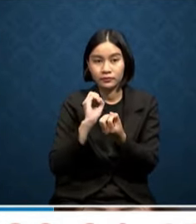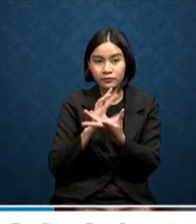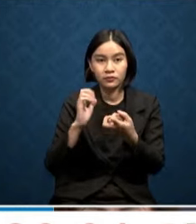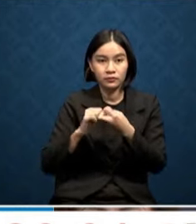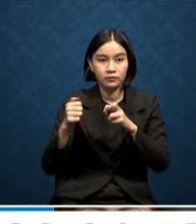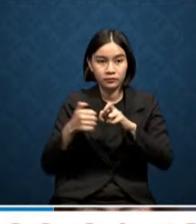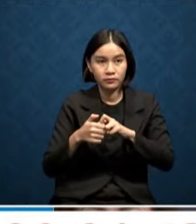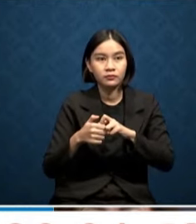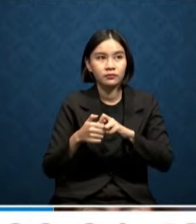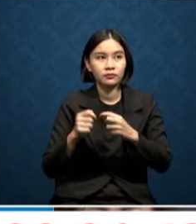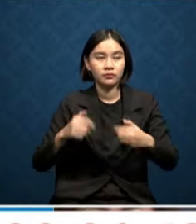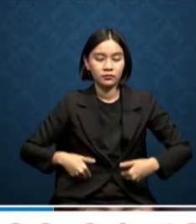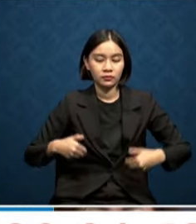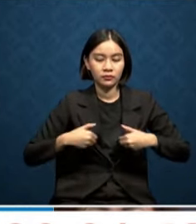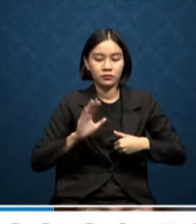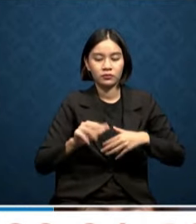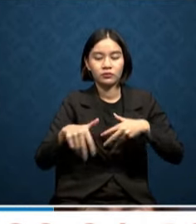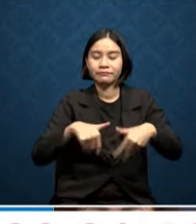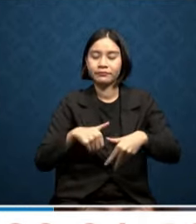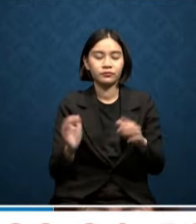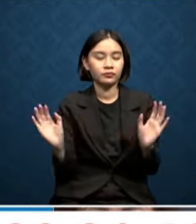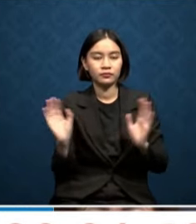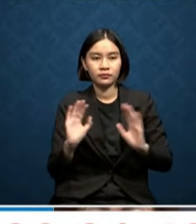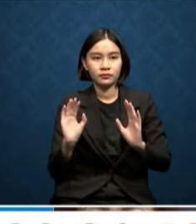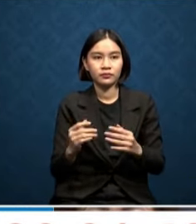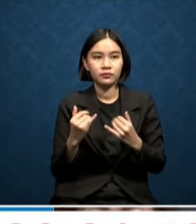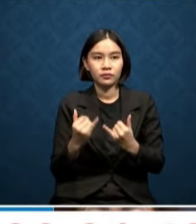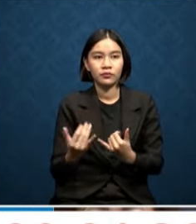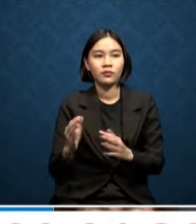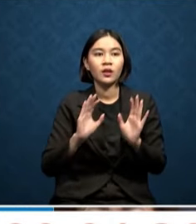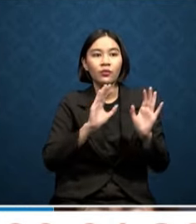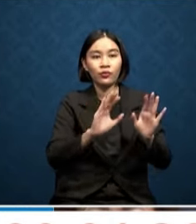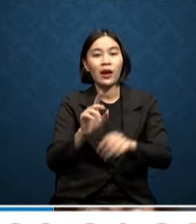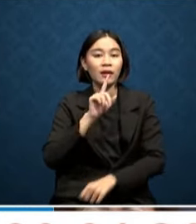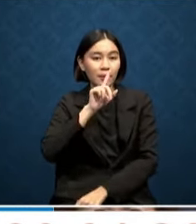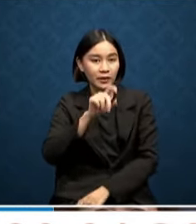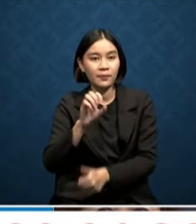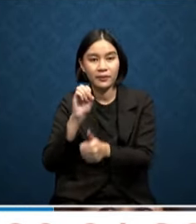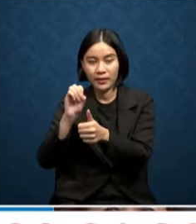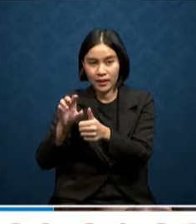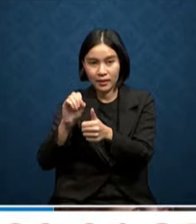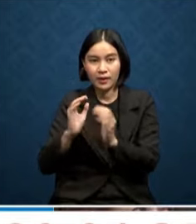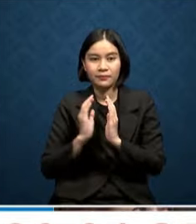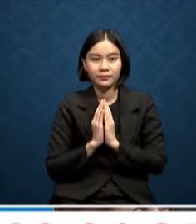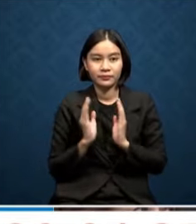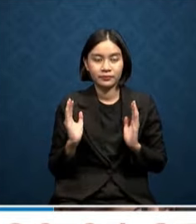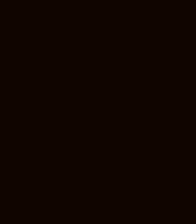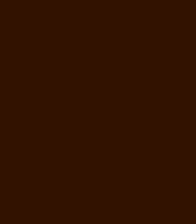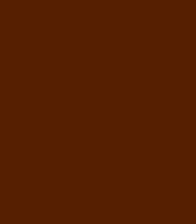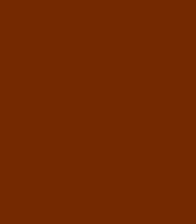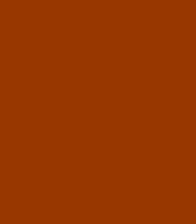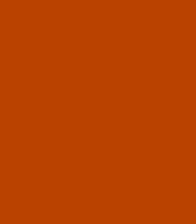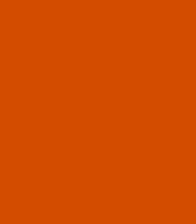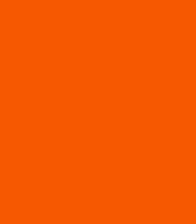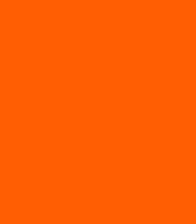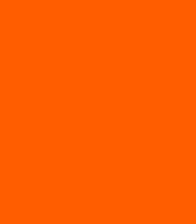ก็มาทำลายชีวิตของประชาชนฝากคำถามแล้วก็คำแนะนำไว้นะคะขอบคุณค่ะ